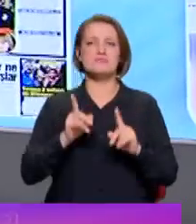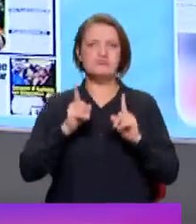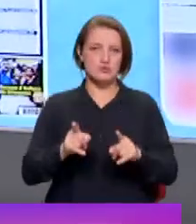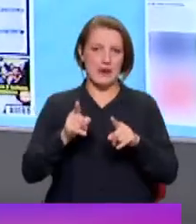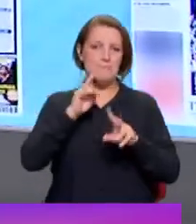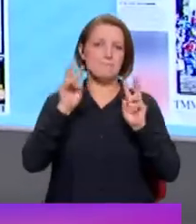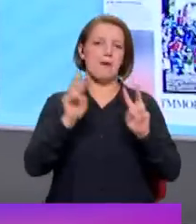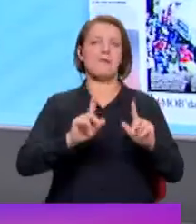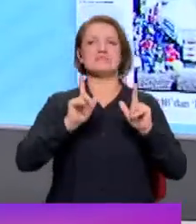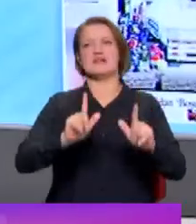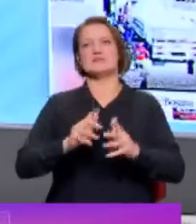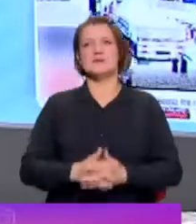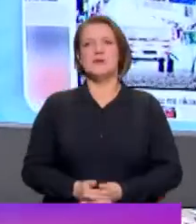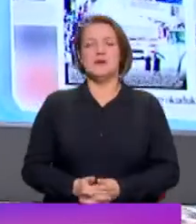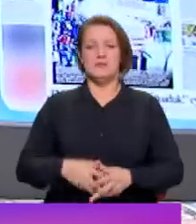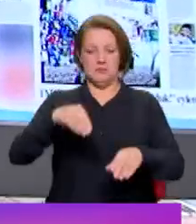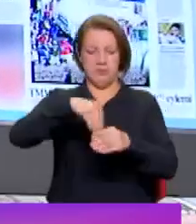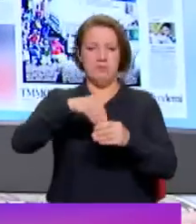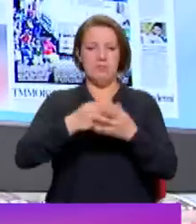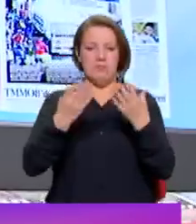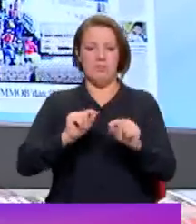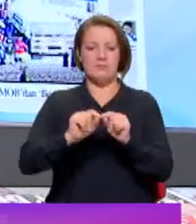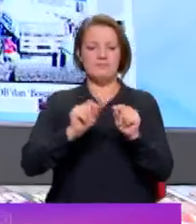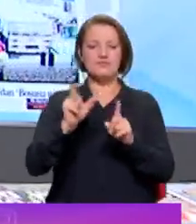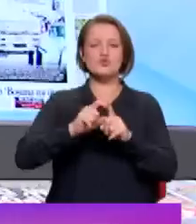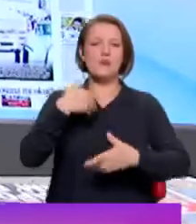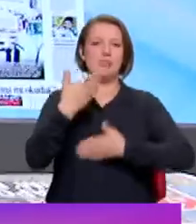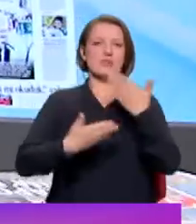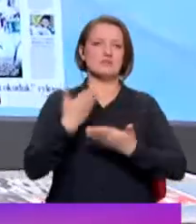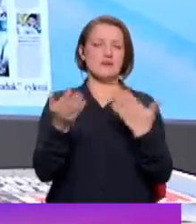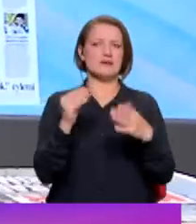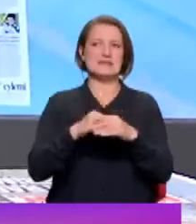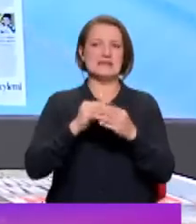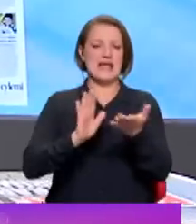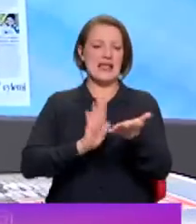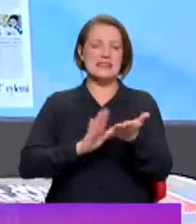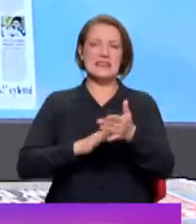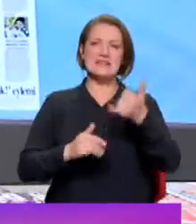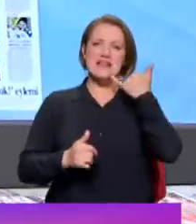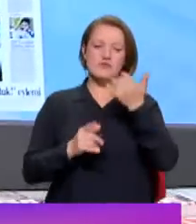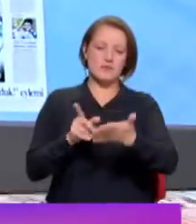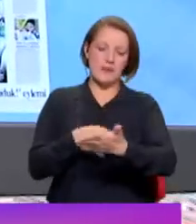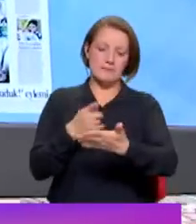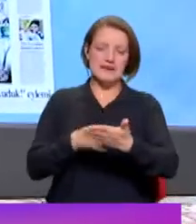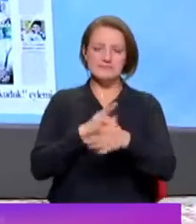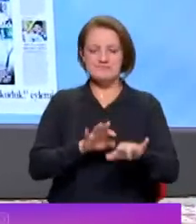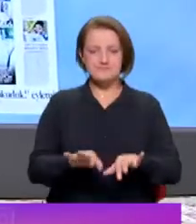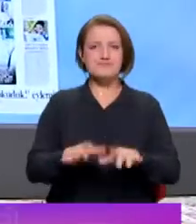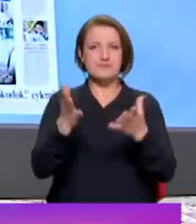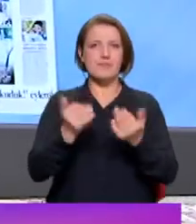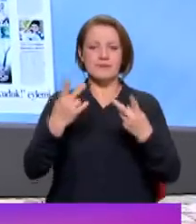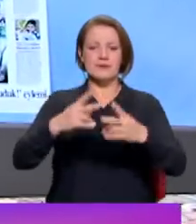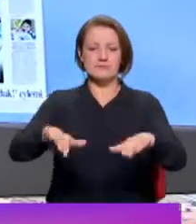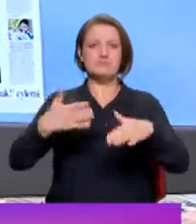eleştirebilir bilmemiz lazım içinde bulunduğu ekonomik durumu anlatmak için eline telefonunu tabletini klavyesini alanlar